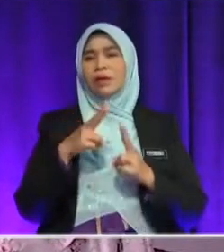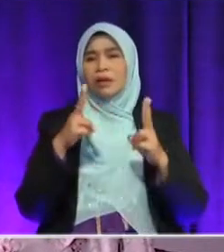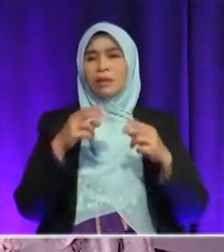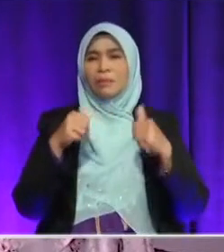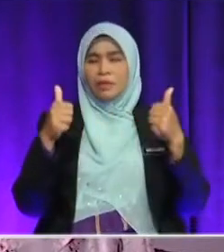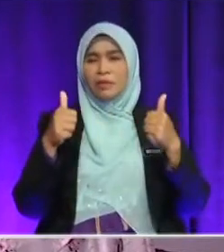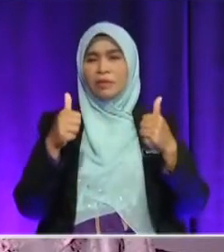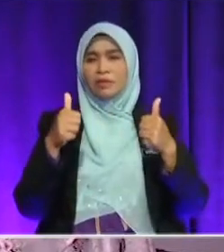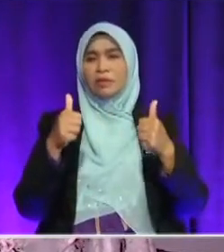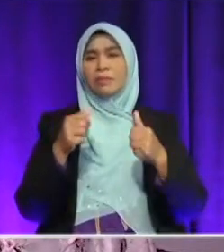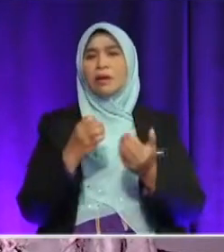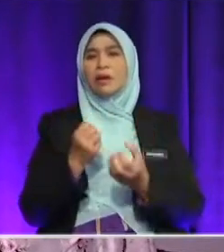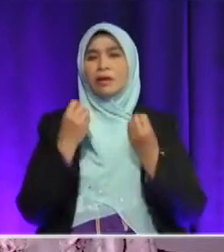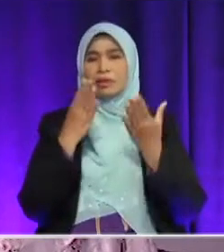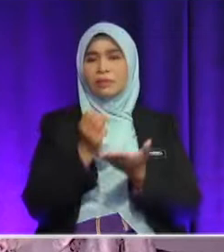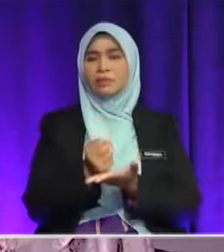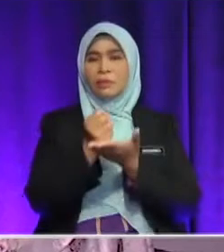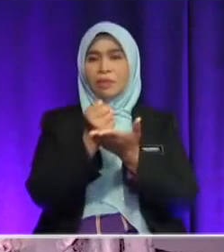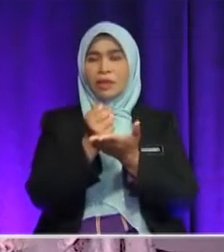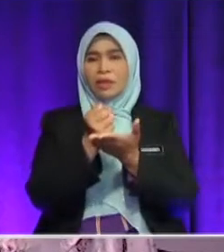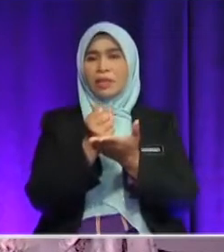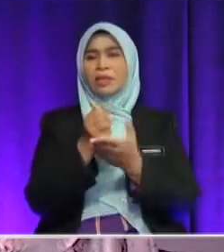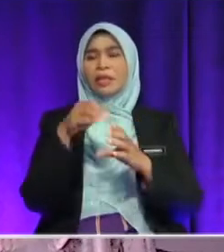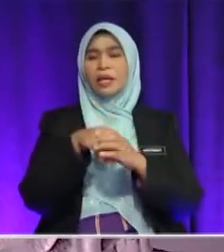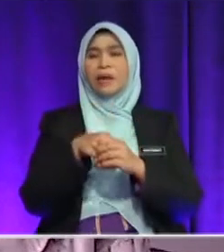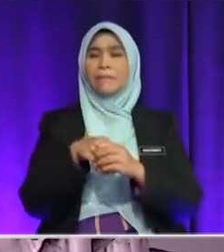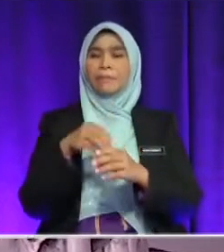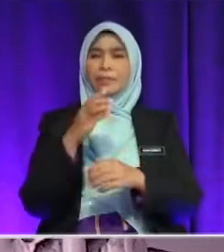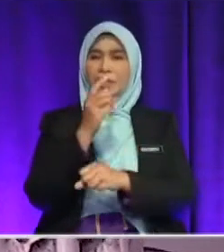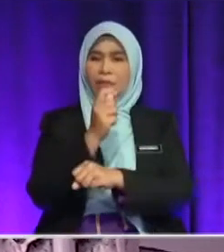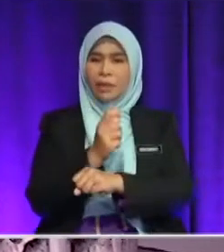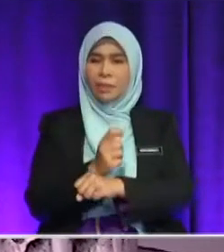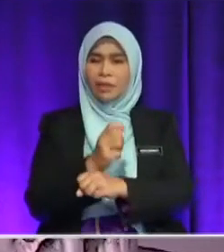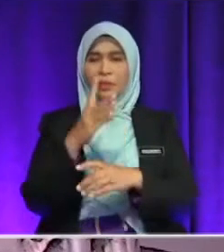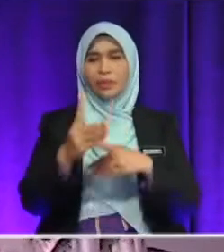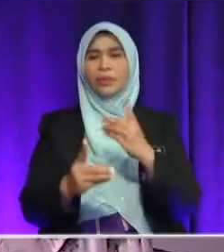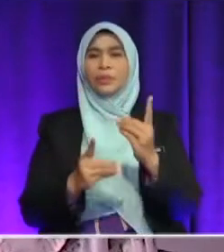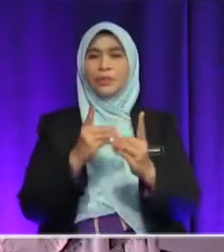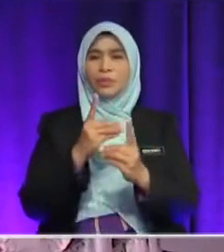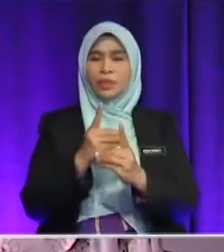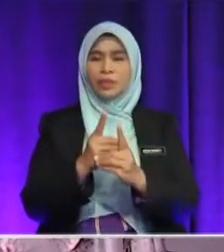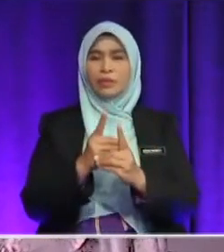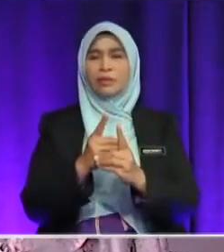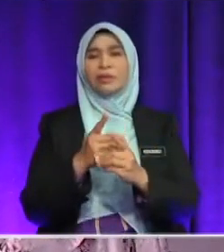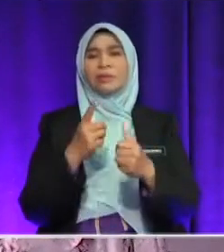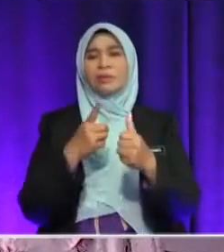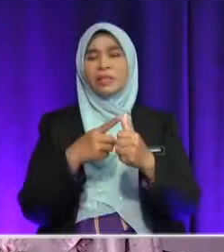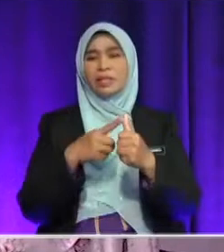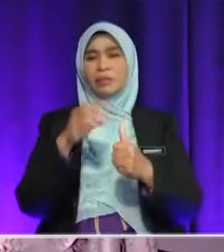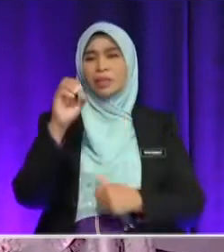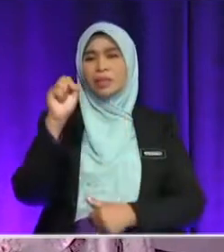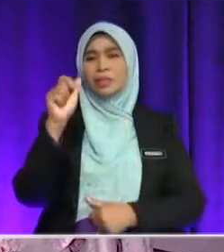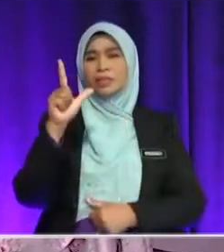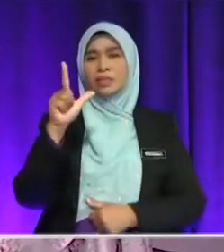dan tamadun dunia dan juga khususnya Dalam tamadun Islam kita nampak di sini ada nama Salahuddin al-ayyubi